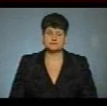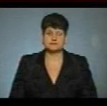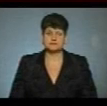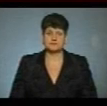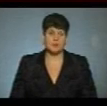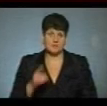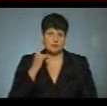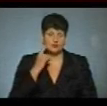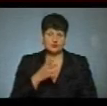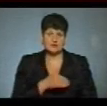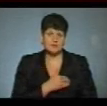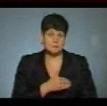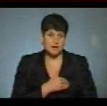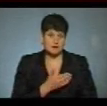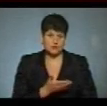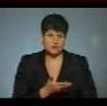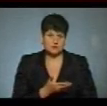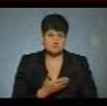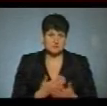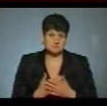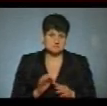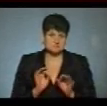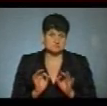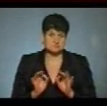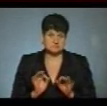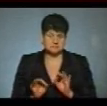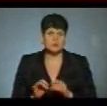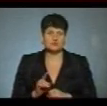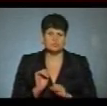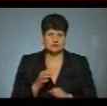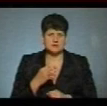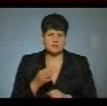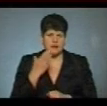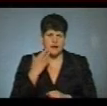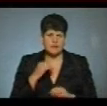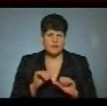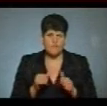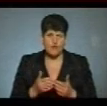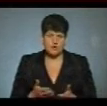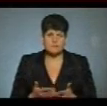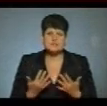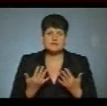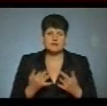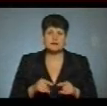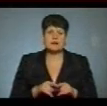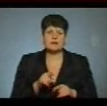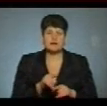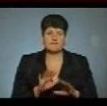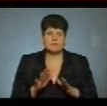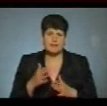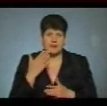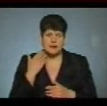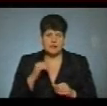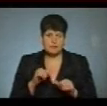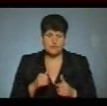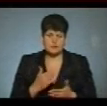Ось ми почули, температура так начебто стабільна. Що можна сказати про легкі форми? Скільки таких випадків з легких форм